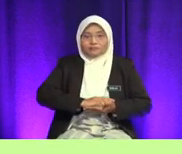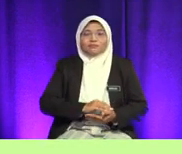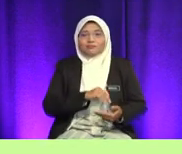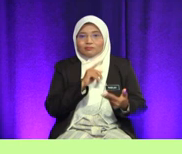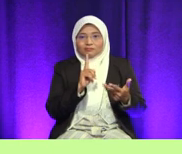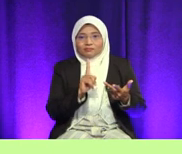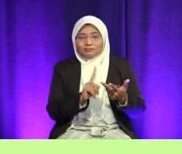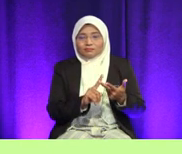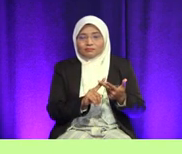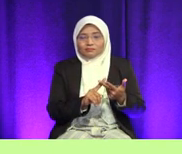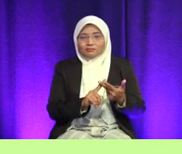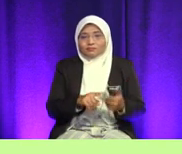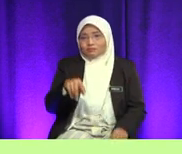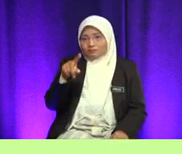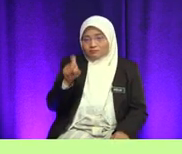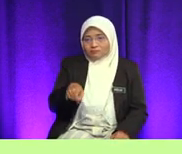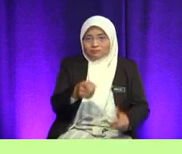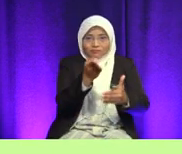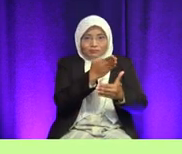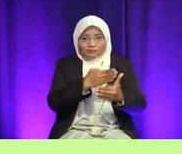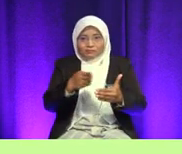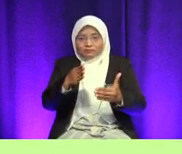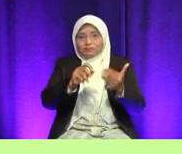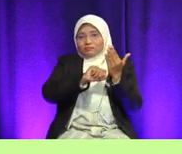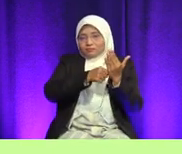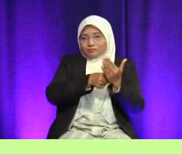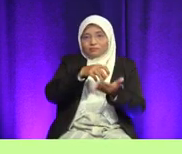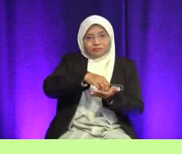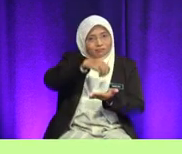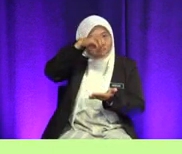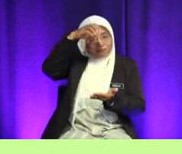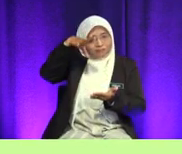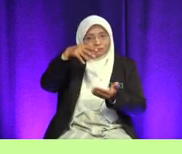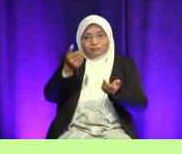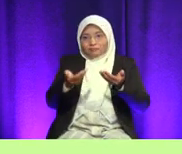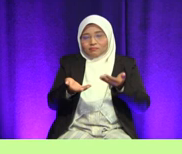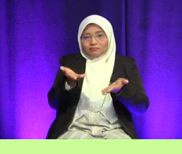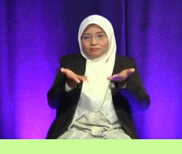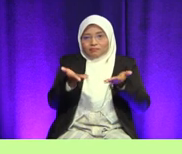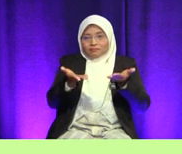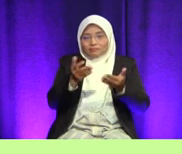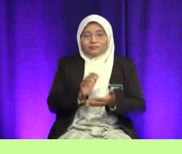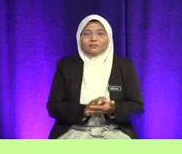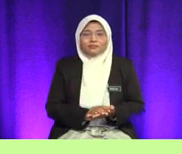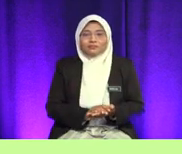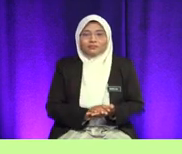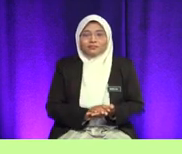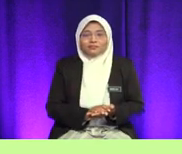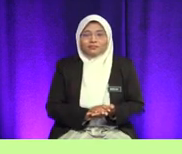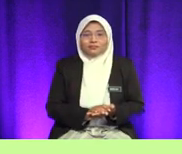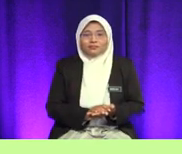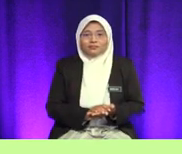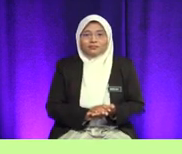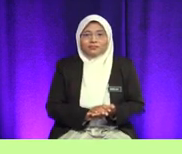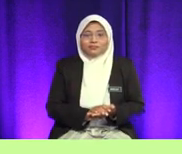dan memastikan agihan sumber kekayaan negara secara adil kepada semua kaum melalui dasar pembangunan ekonomi